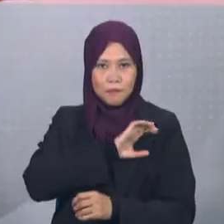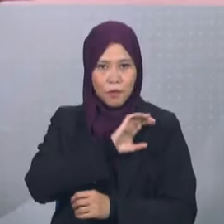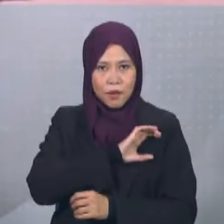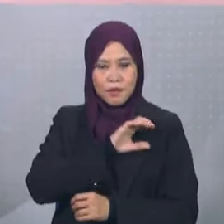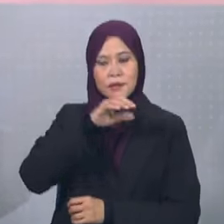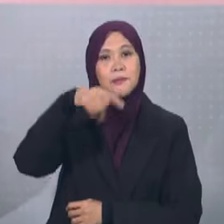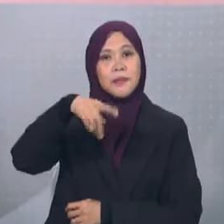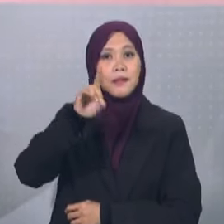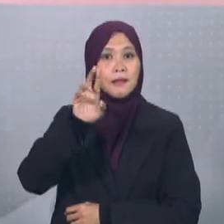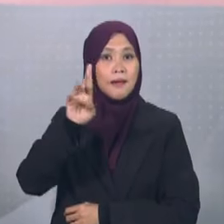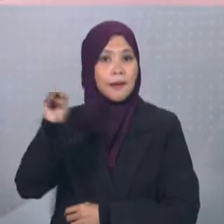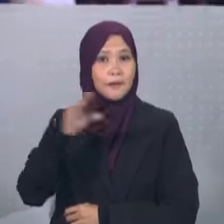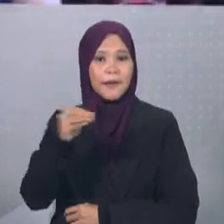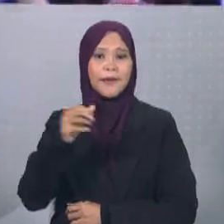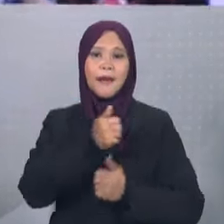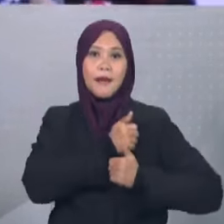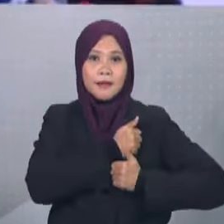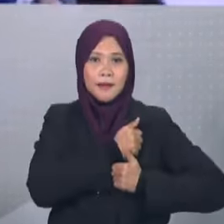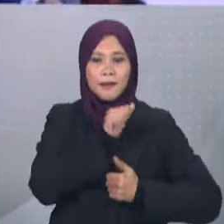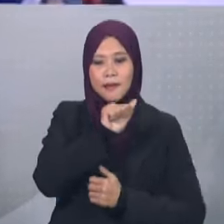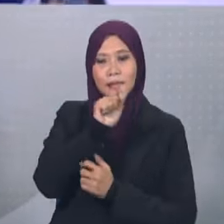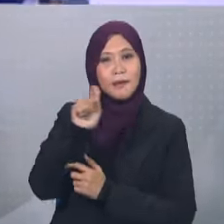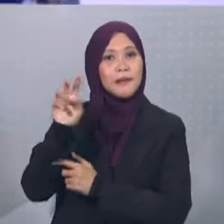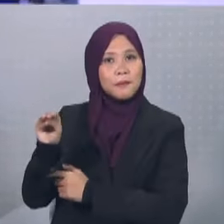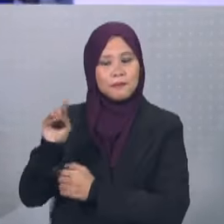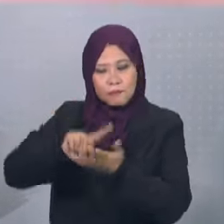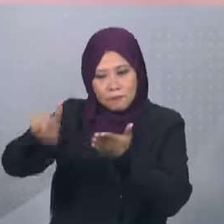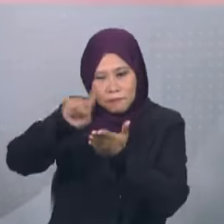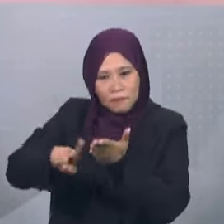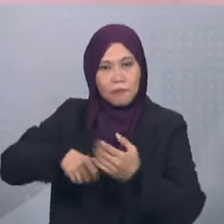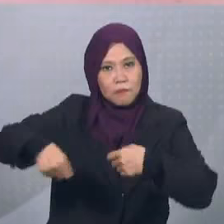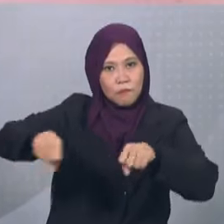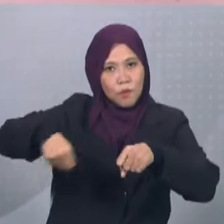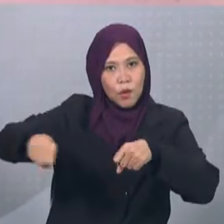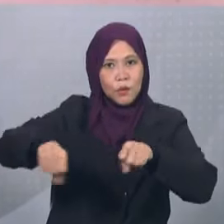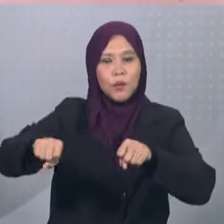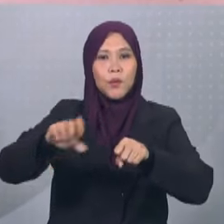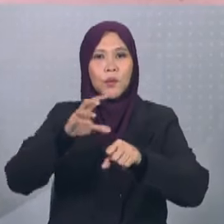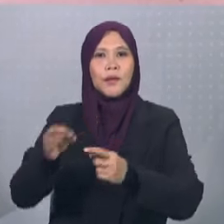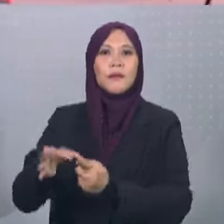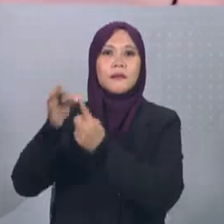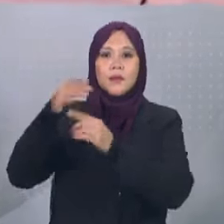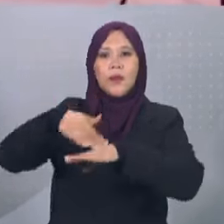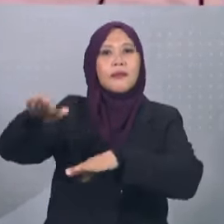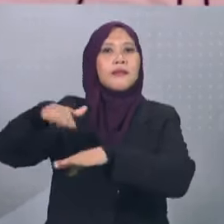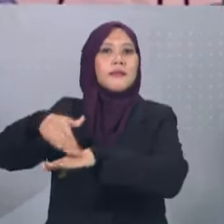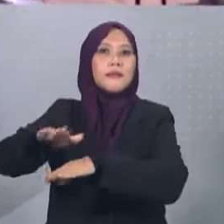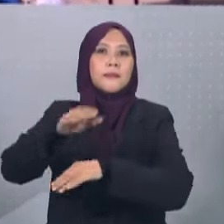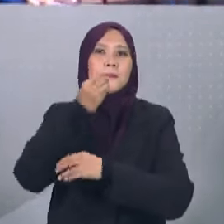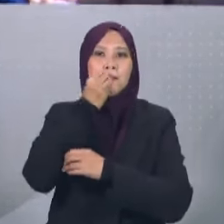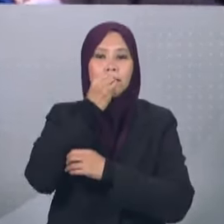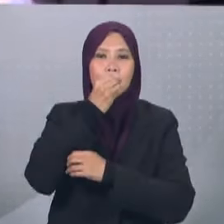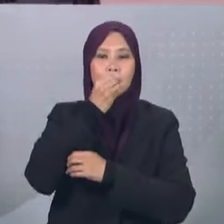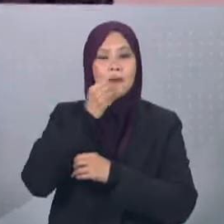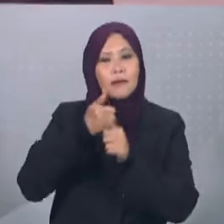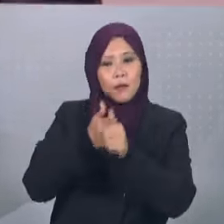Malaysia PDRM dan Angkatan Tentera Malaysia ATM turut memeriksa penunggang motosikal, terutamanya penghantar makanan.